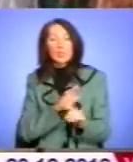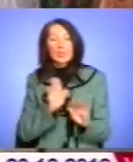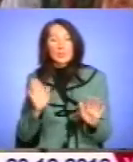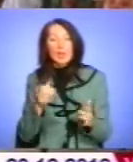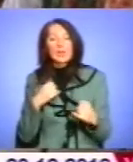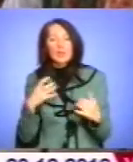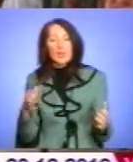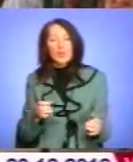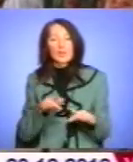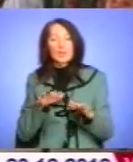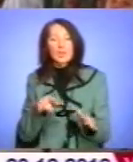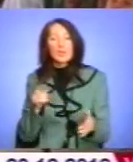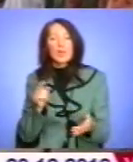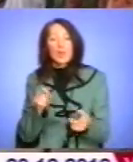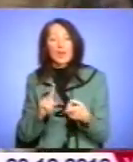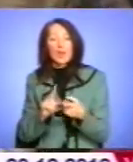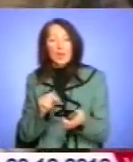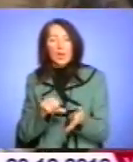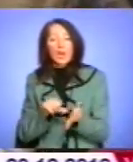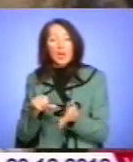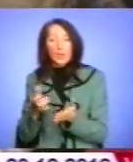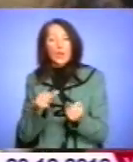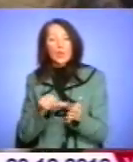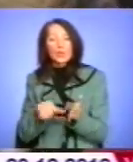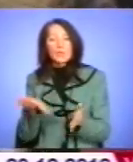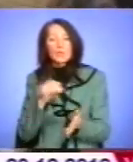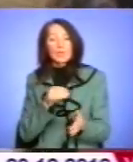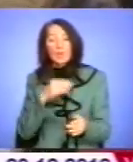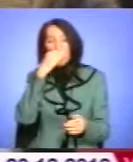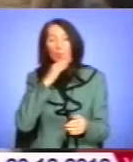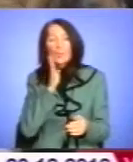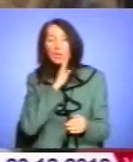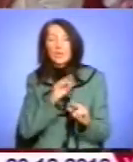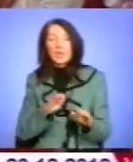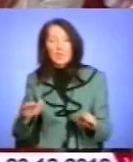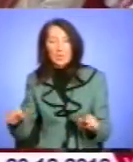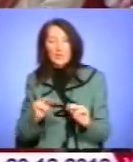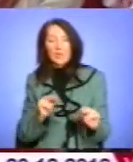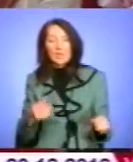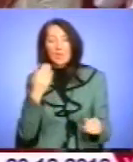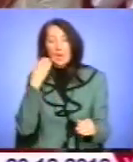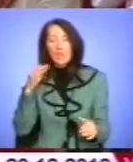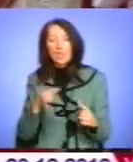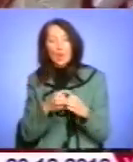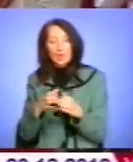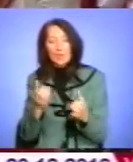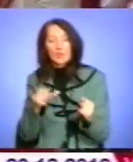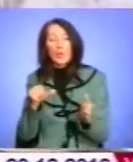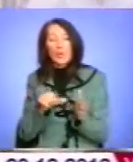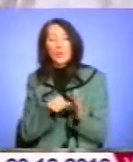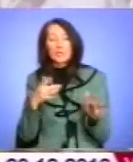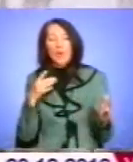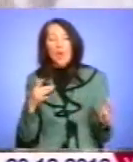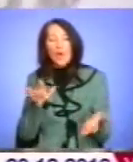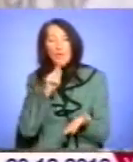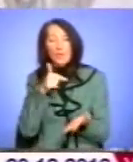У дійстві задіяні усі – і учні, і батьки, і викладачі. Кращий колектив візьме участь у міському фестивалі «Україна колядує».